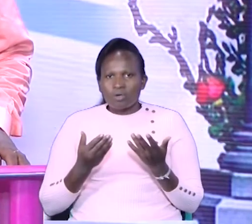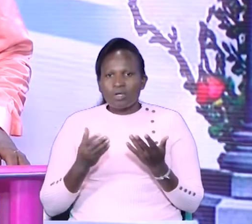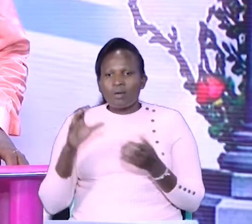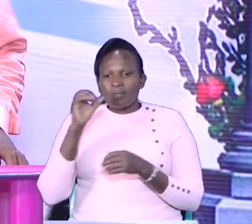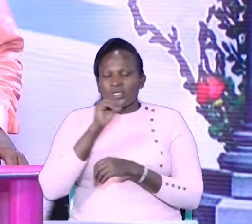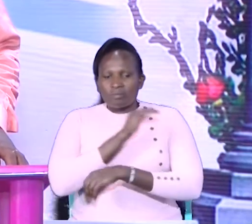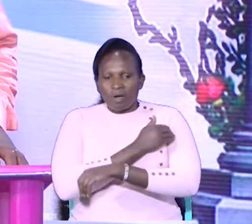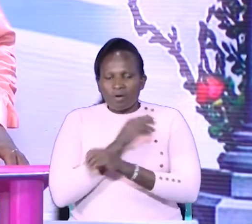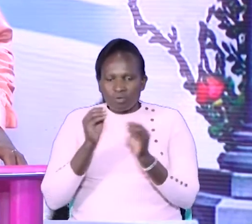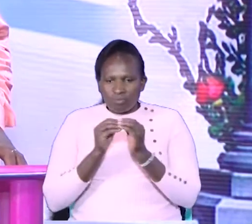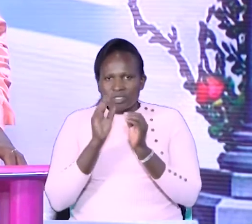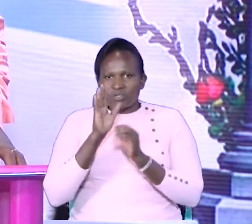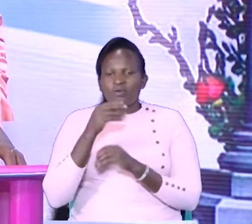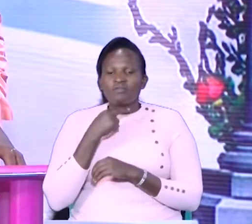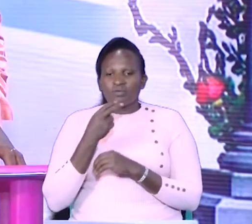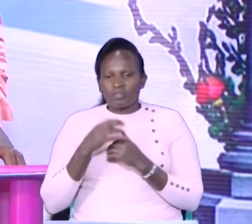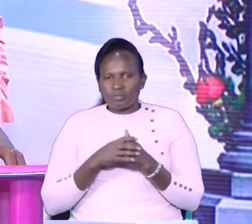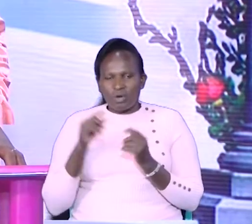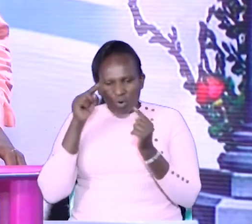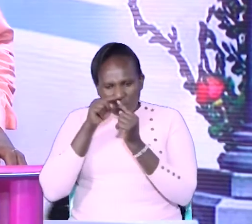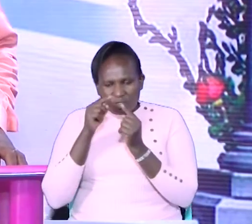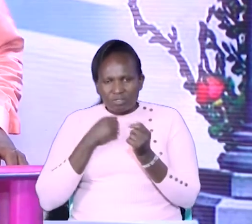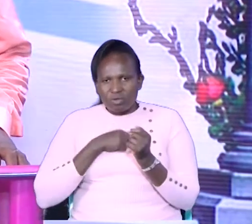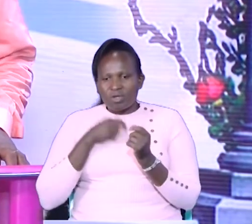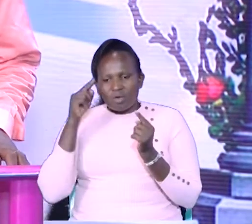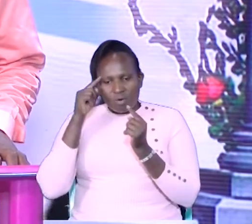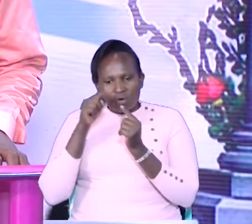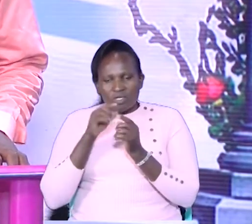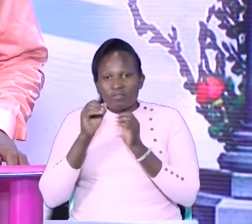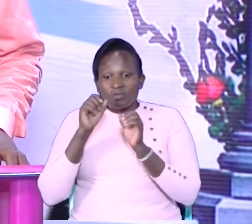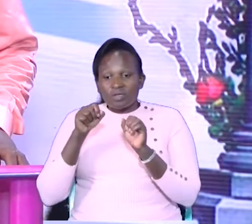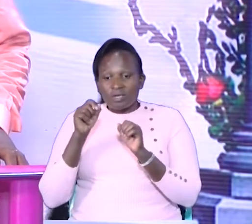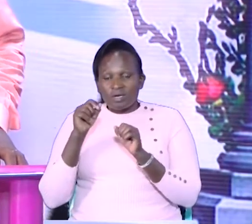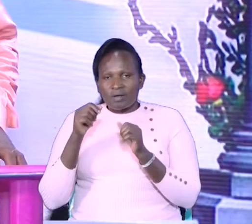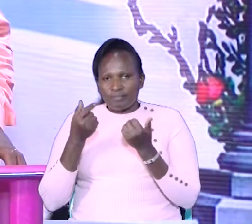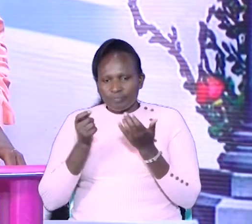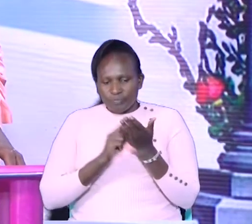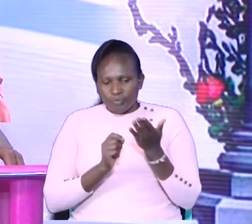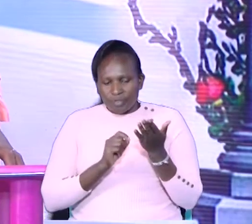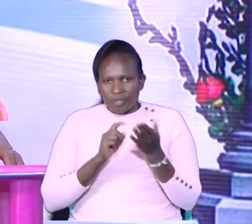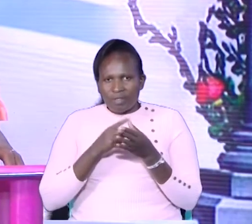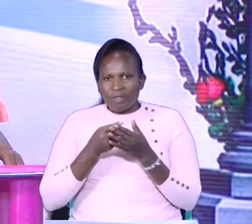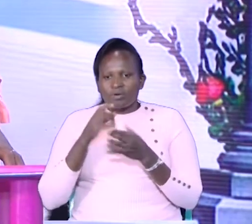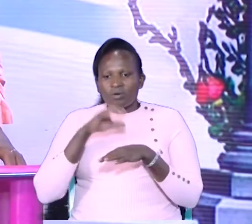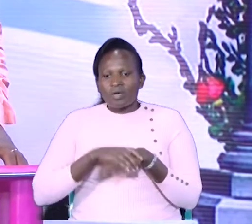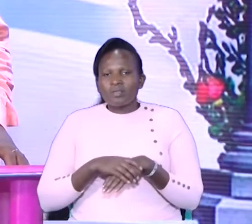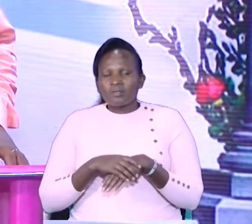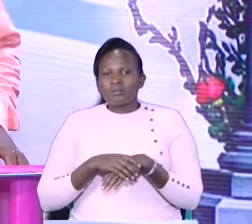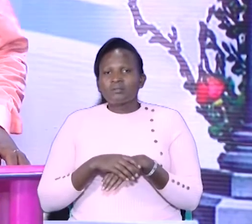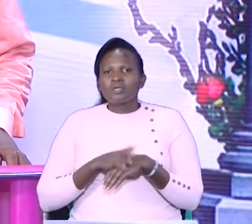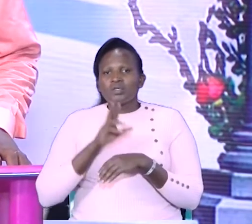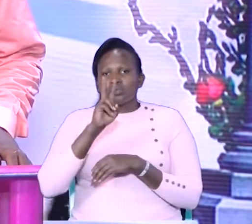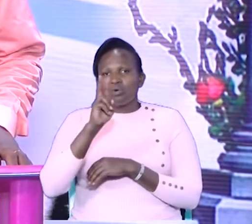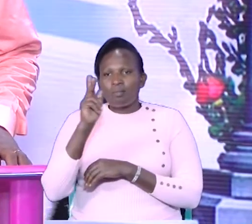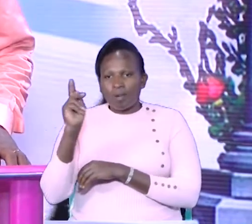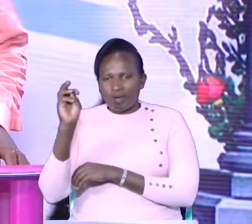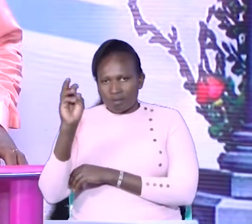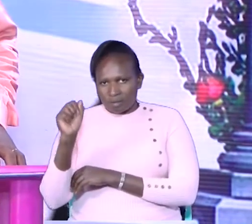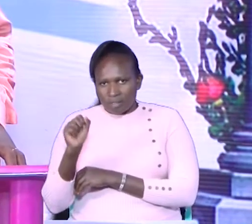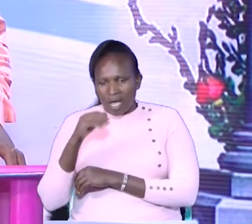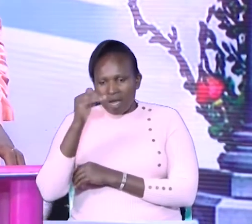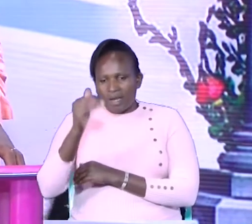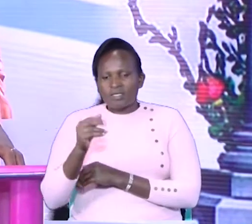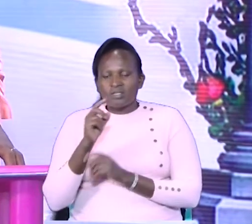to meet your goals. Kama uliweza kuandika hivyo, uliweza kujipatia your 2 marks. Our